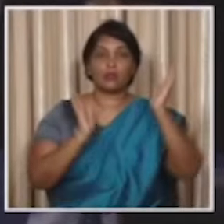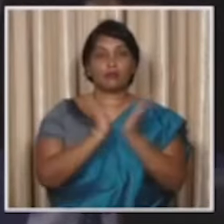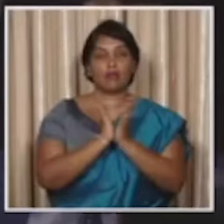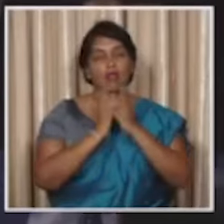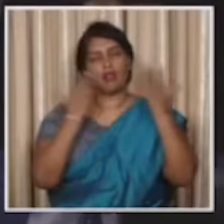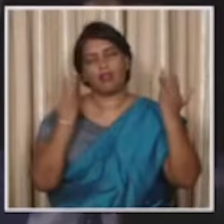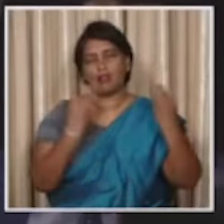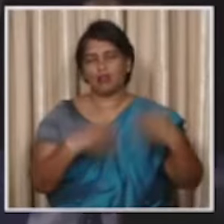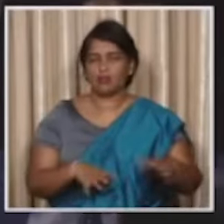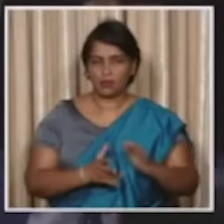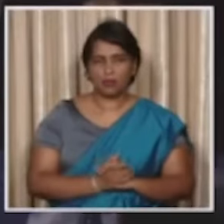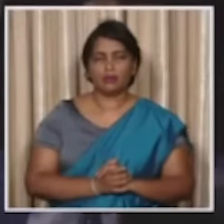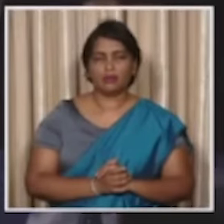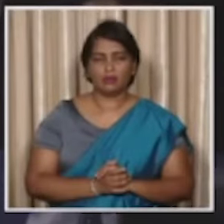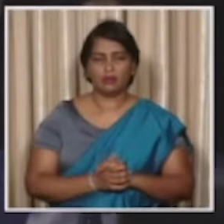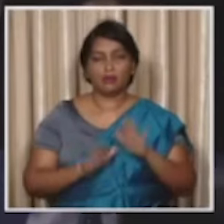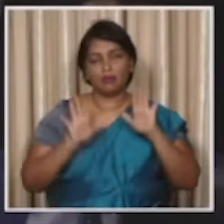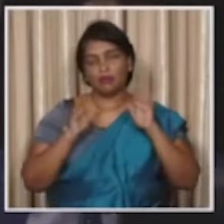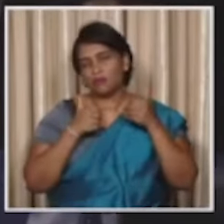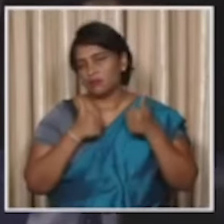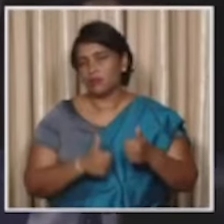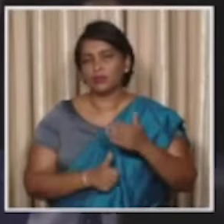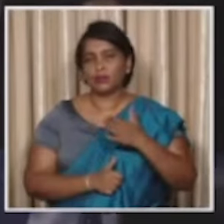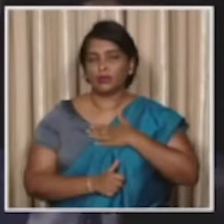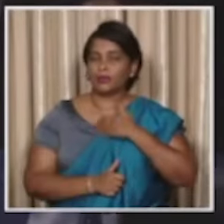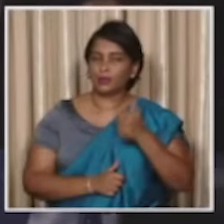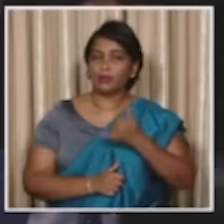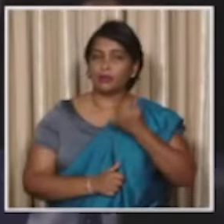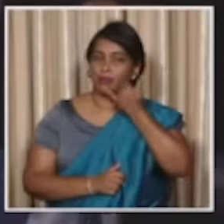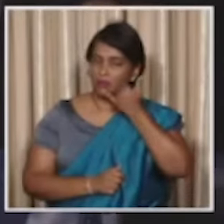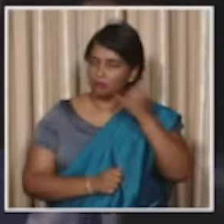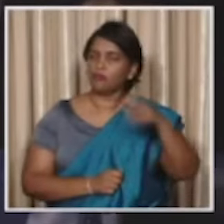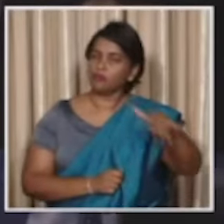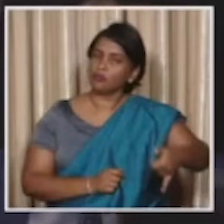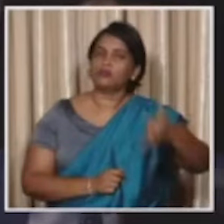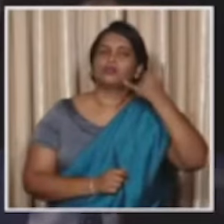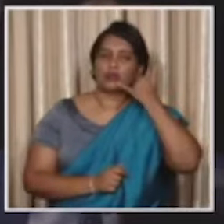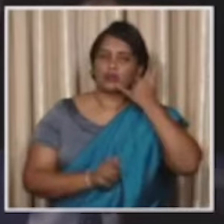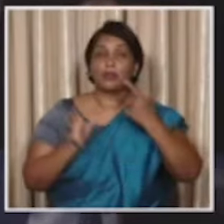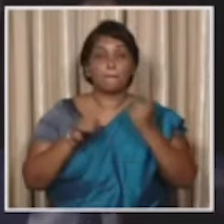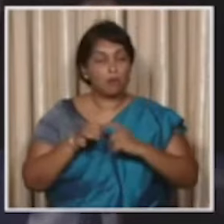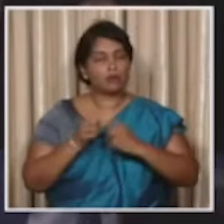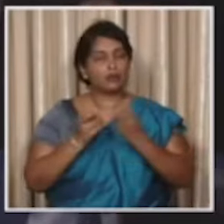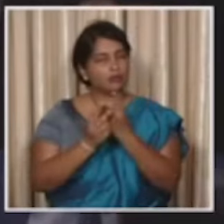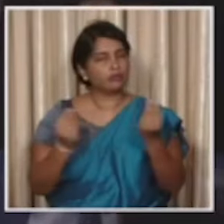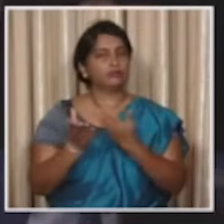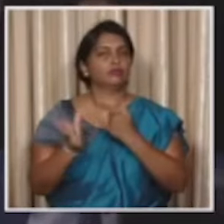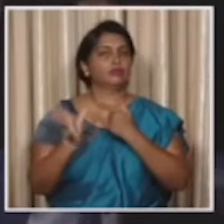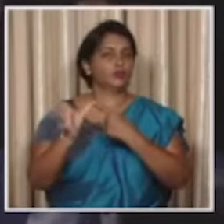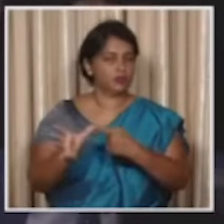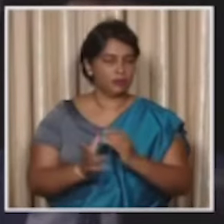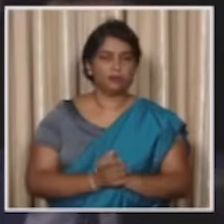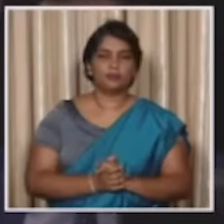ඇමතිතුමා කියලා කිව්වා. පුදුම මනුස්සකමක් තියෙන ටෙලිෆෝන් එකක් කෝල් එකක් ගත්තාම ආන්ස කරලා ඒ ප්‍රශ්නේ ඒ වෙලාවේ විසඳුම් දෙනවා.